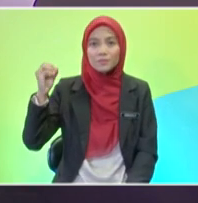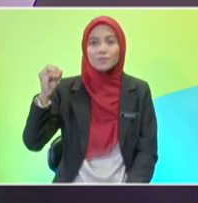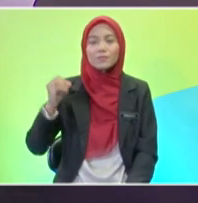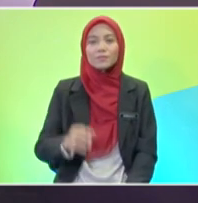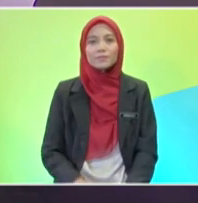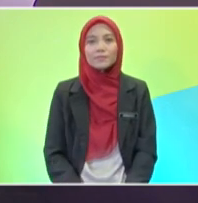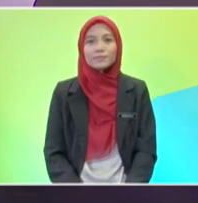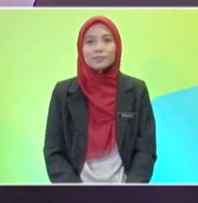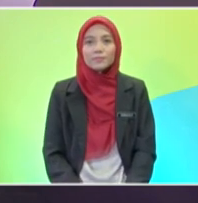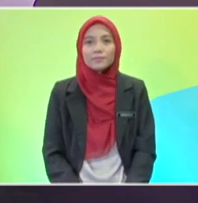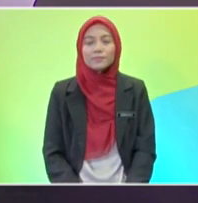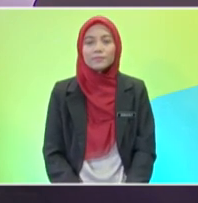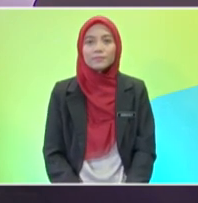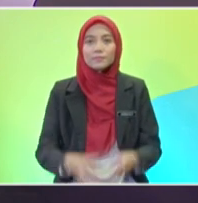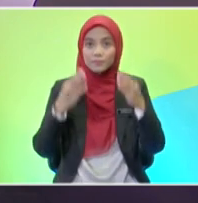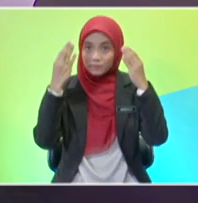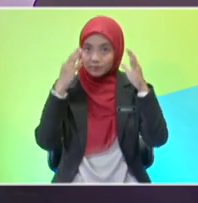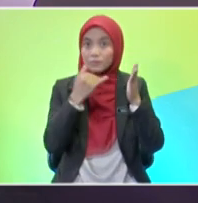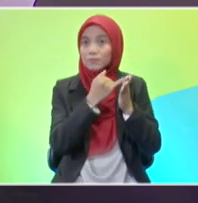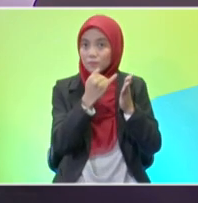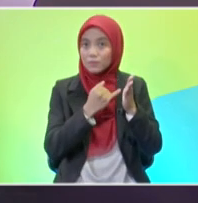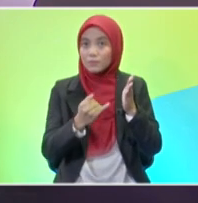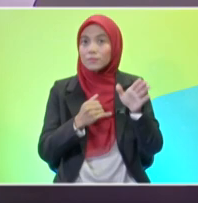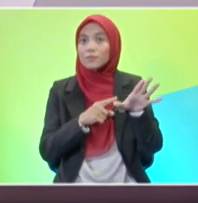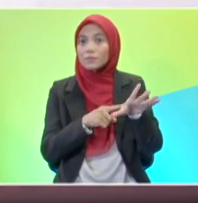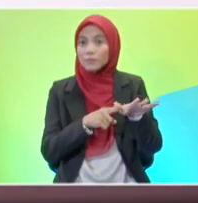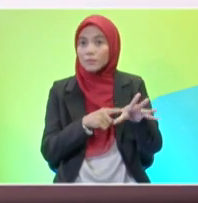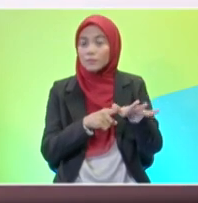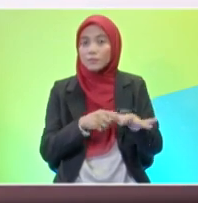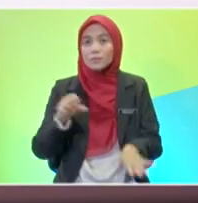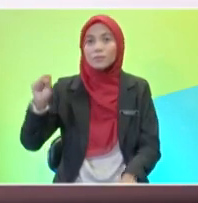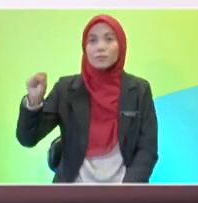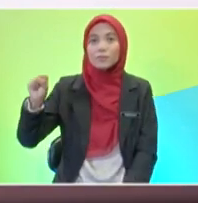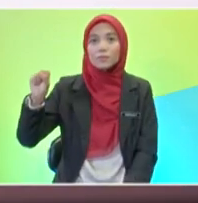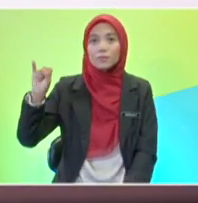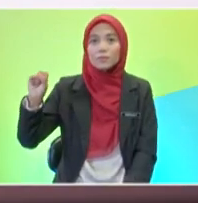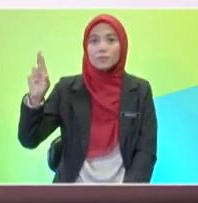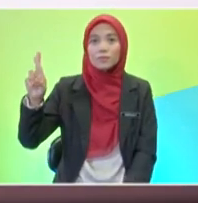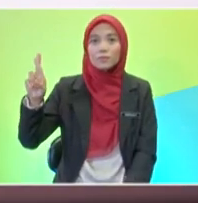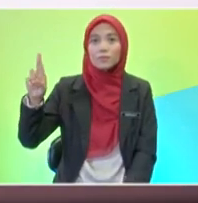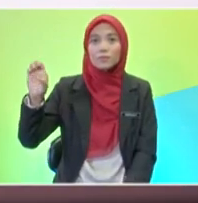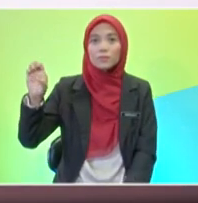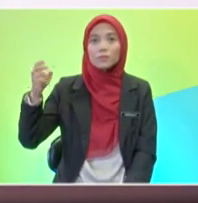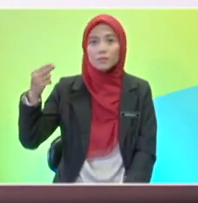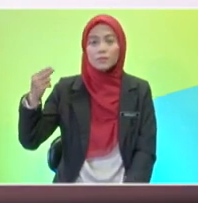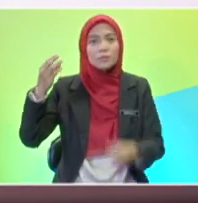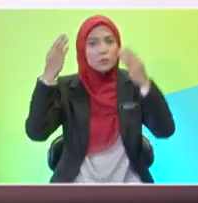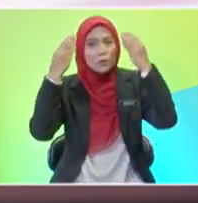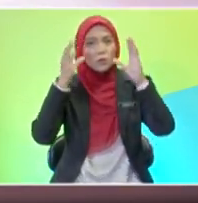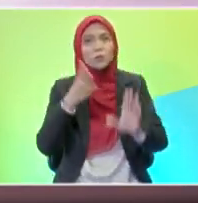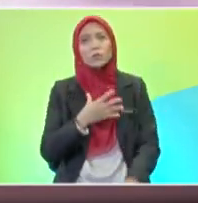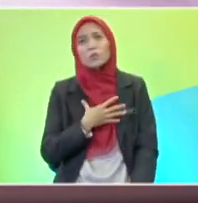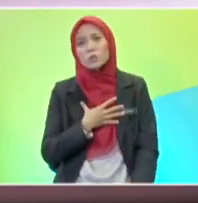Minggu pula motifnya adalah daun sirih daun sirih kalau daun sirih gusuke pada batang